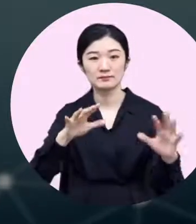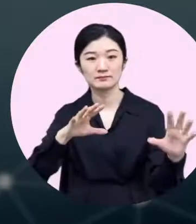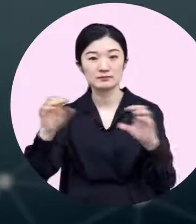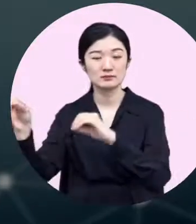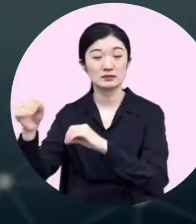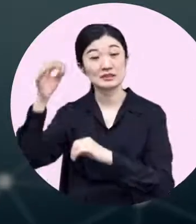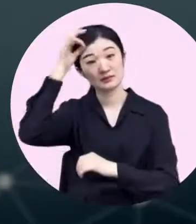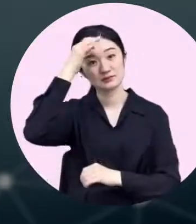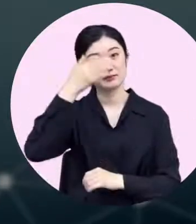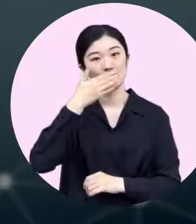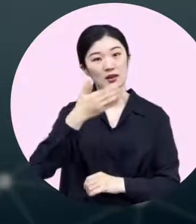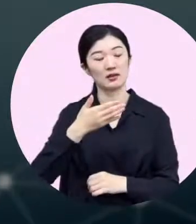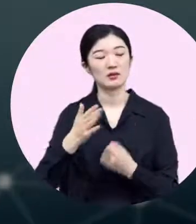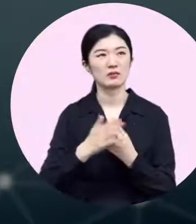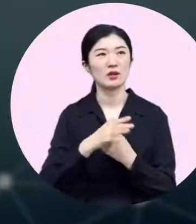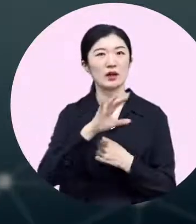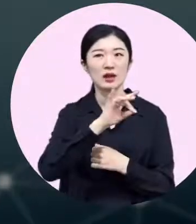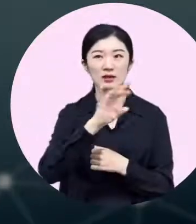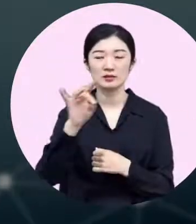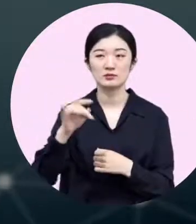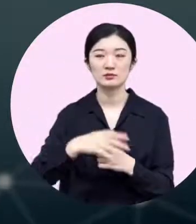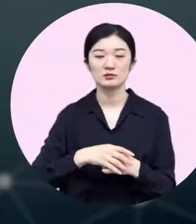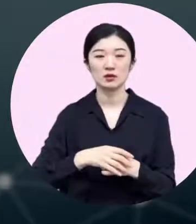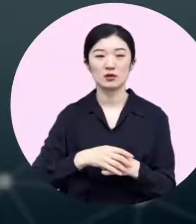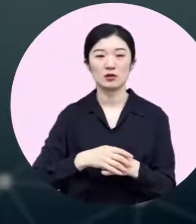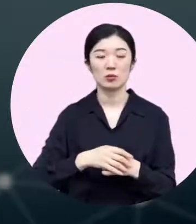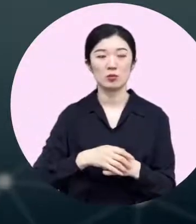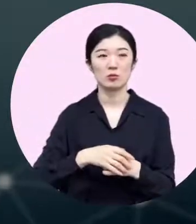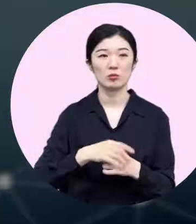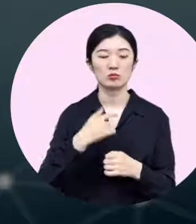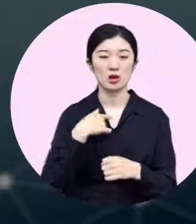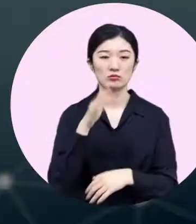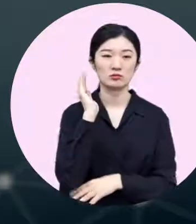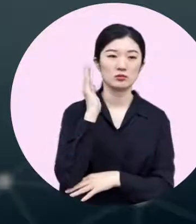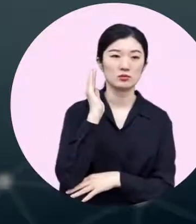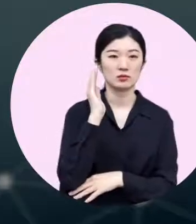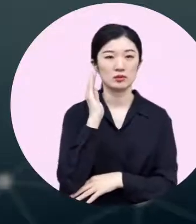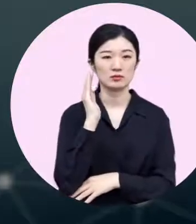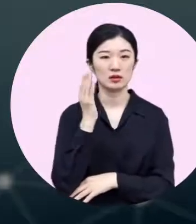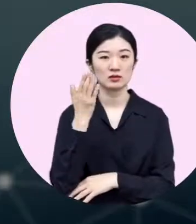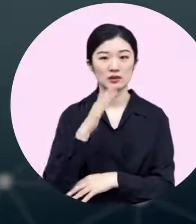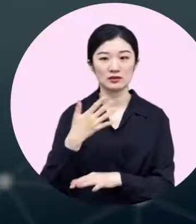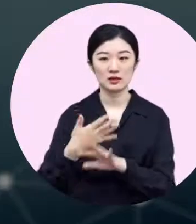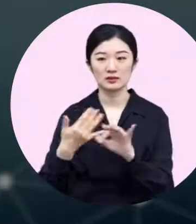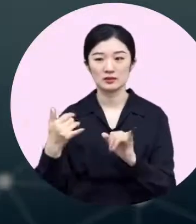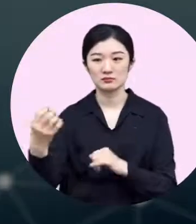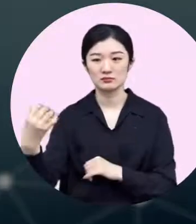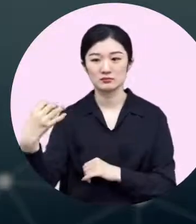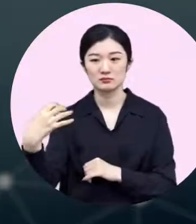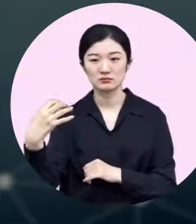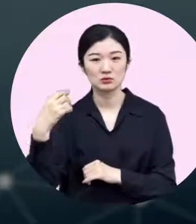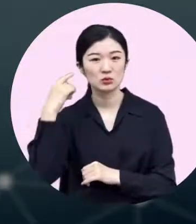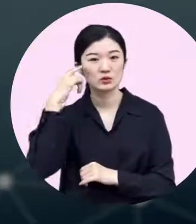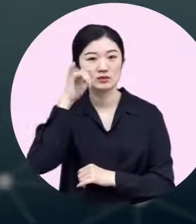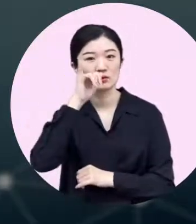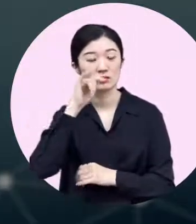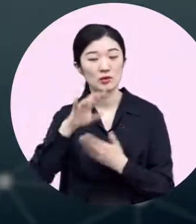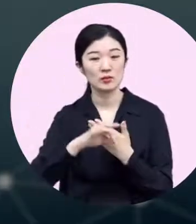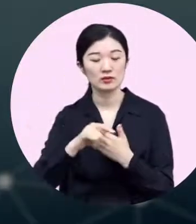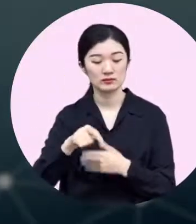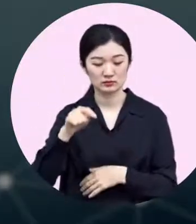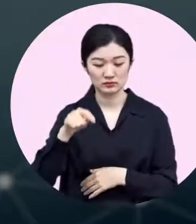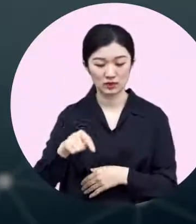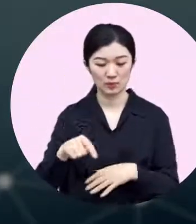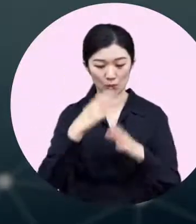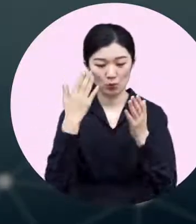여러분들이 뭐 회의 중간에 누군가가 음소거 해제가 돼서 뭐 다른 소리가 들리더라도 뭐 여기에 와서 참가자 버튼 누르시고